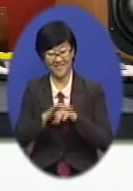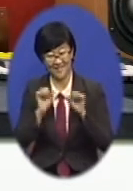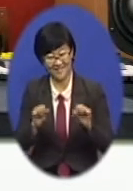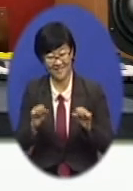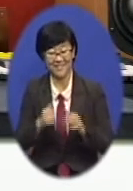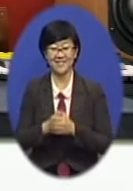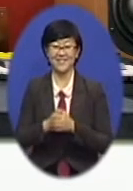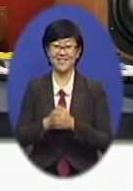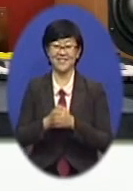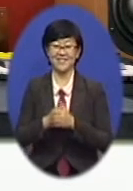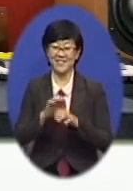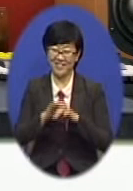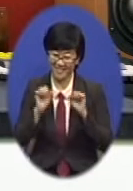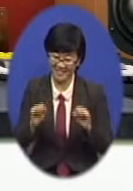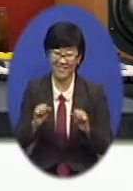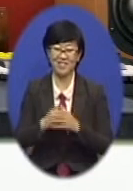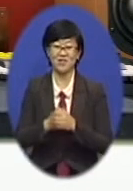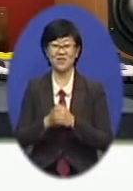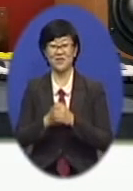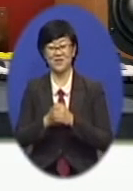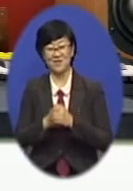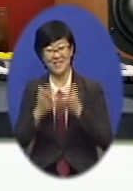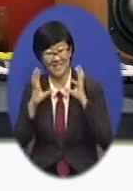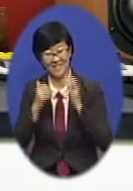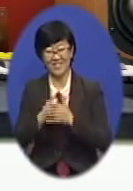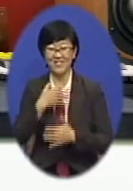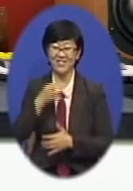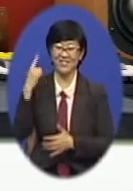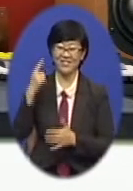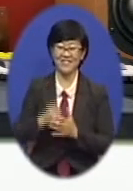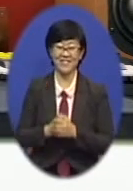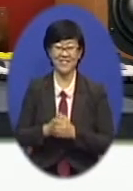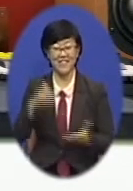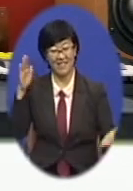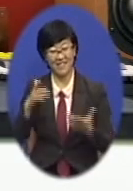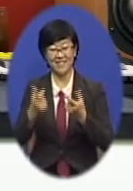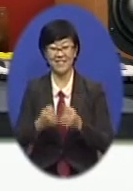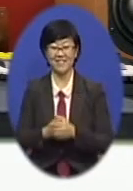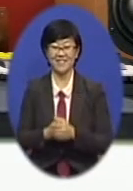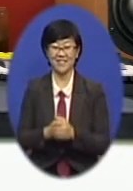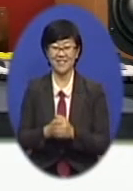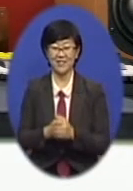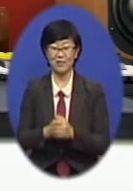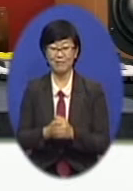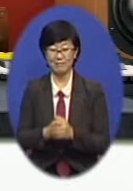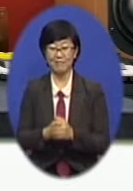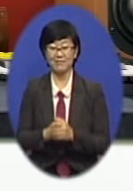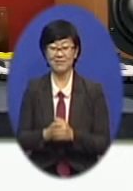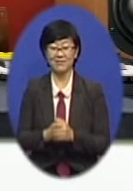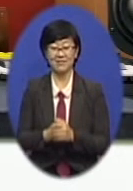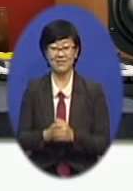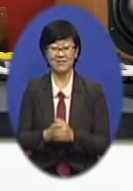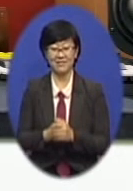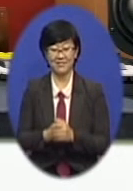안녕하세요. 안녕하세요. 아니, 무슨 애기 목소리 같기도 하고 학생 목소리 같기도 하고 그런데